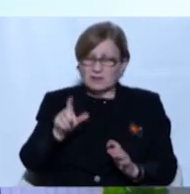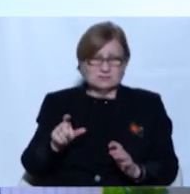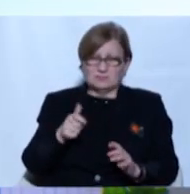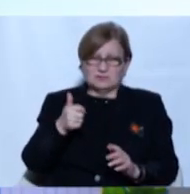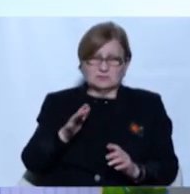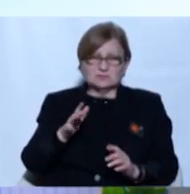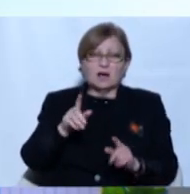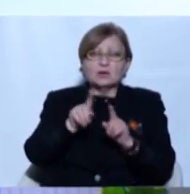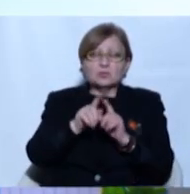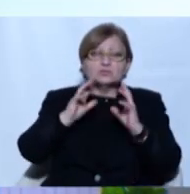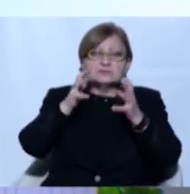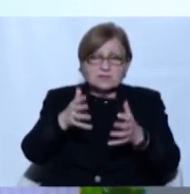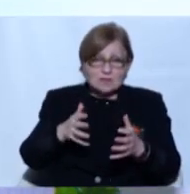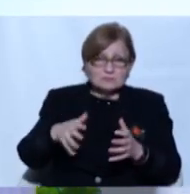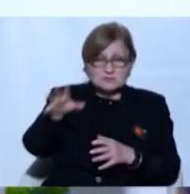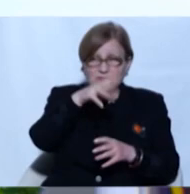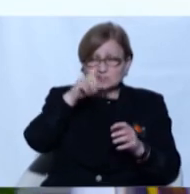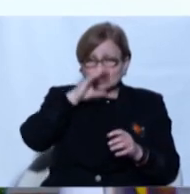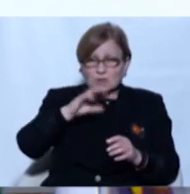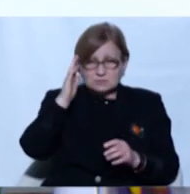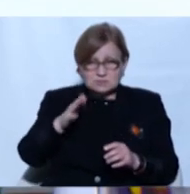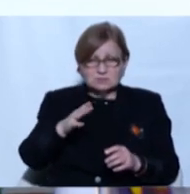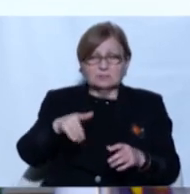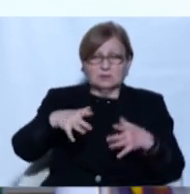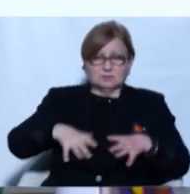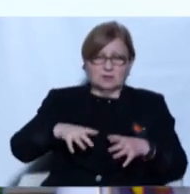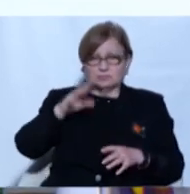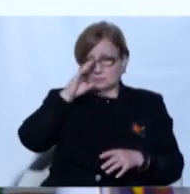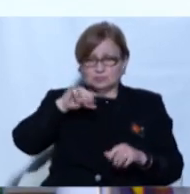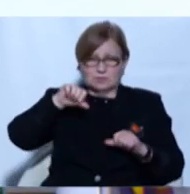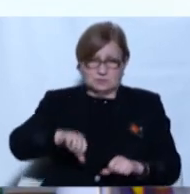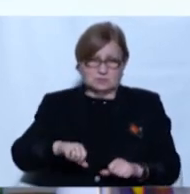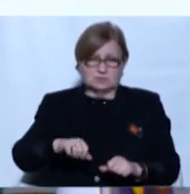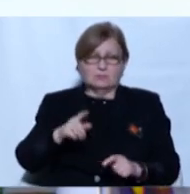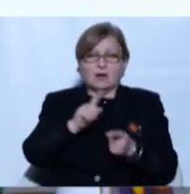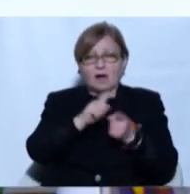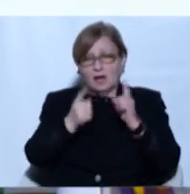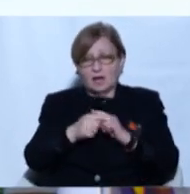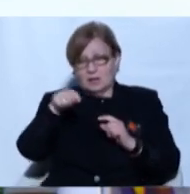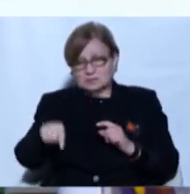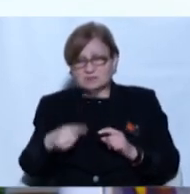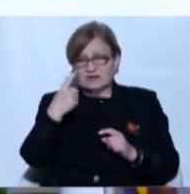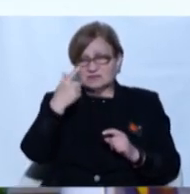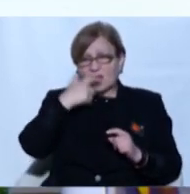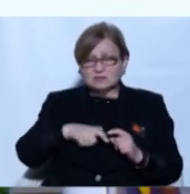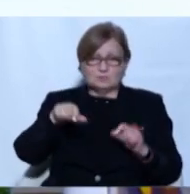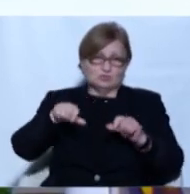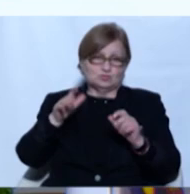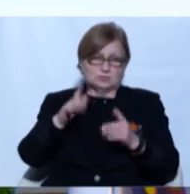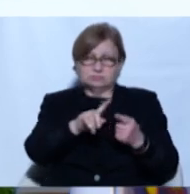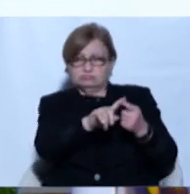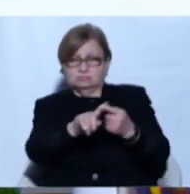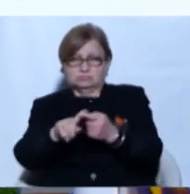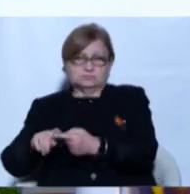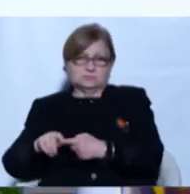ვერ იქნება კარგად. თუ ქვეყანა ვერ იქნა კარგად, პიროვნება ვერ იქნება კარგად და ჩვენ ამისთვის ესე დავით ესე ვთქვათ, ეს არის ერთი